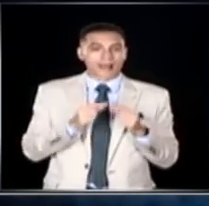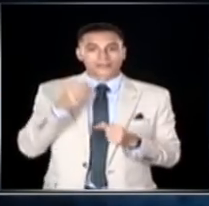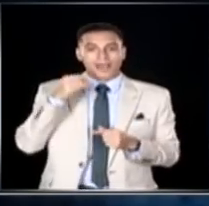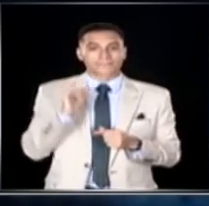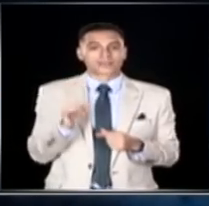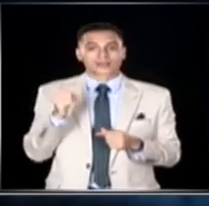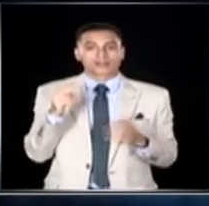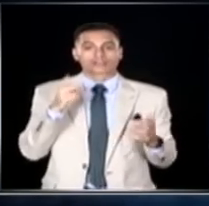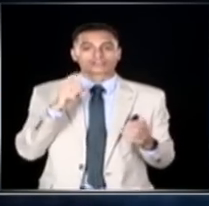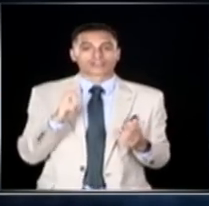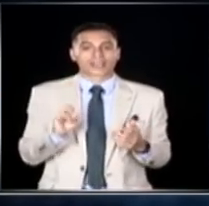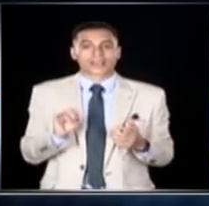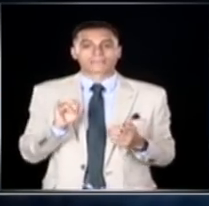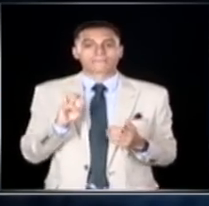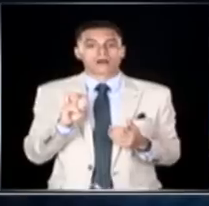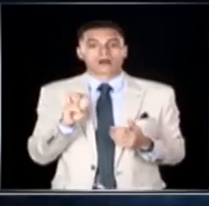تعيمة،